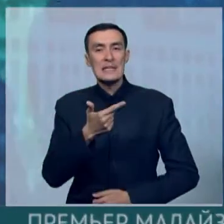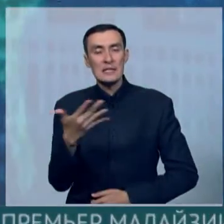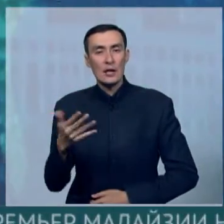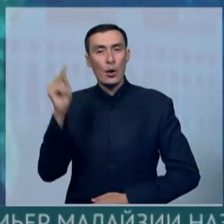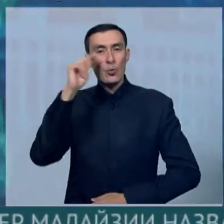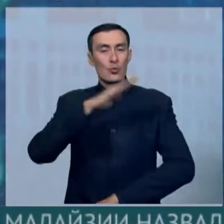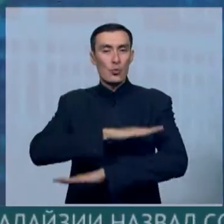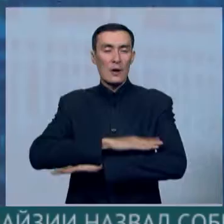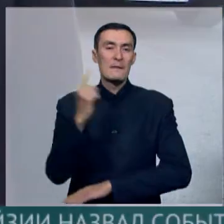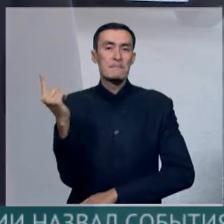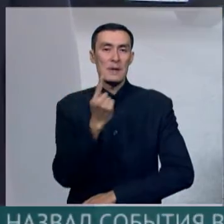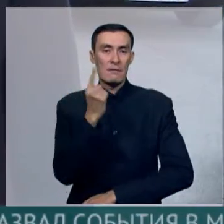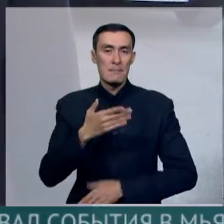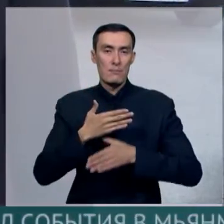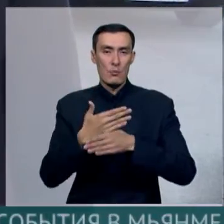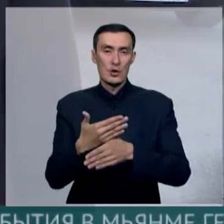первой помощи.